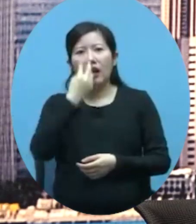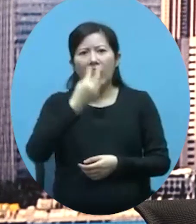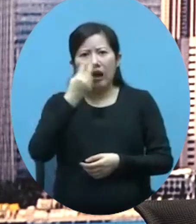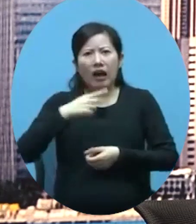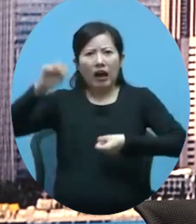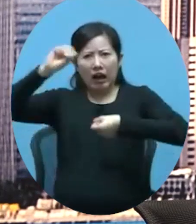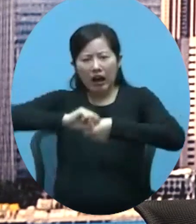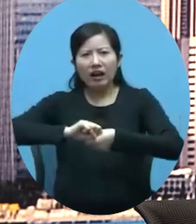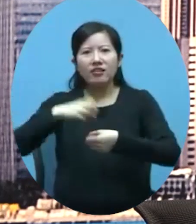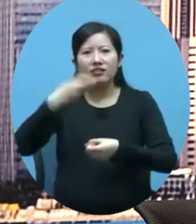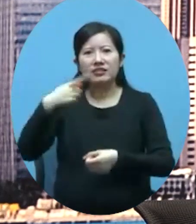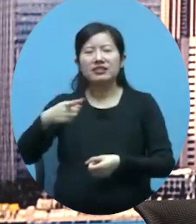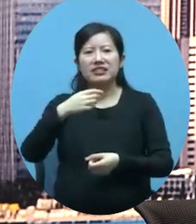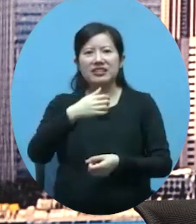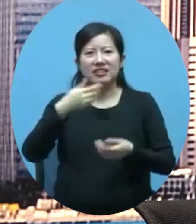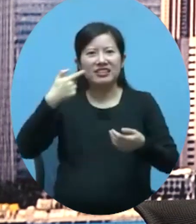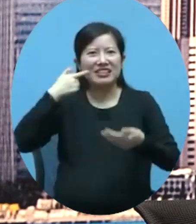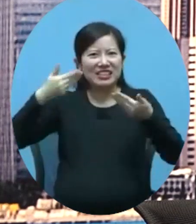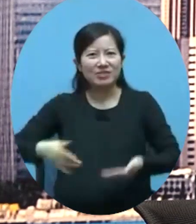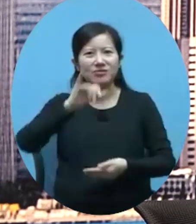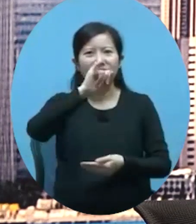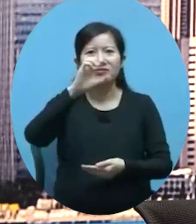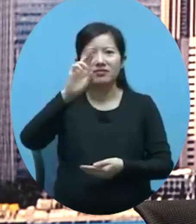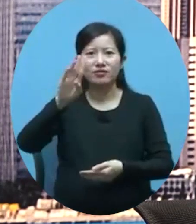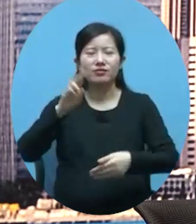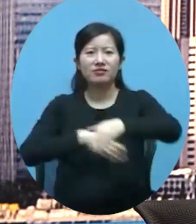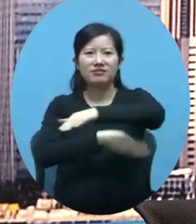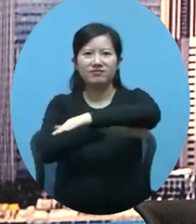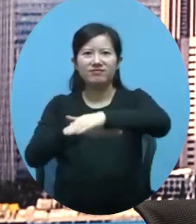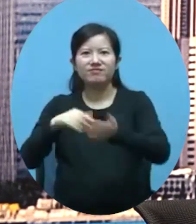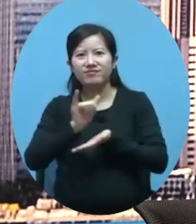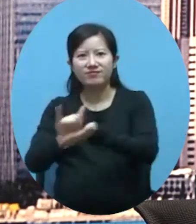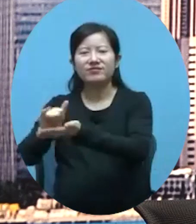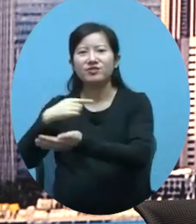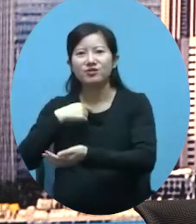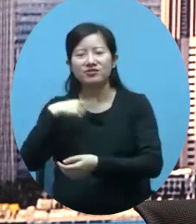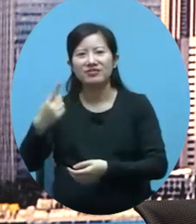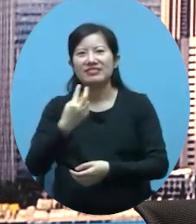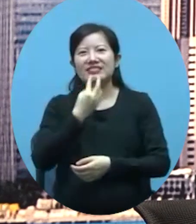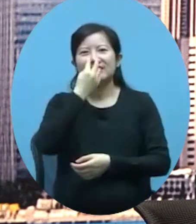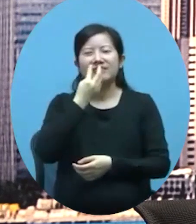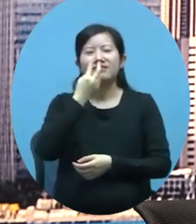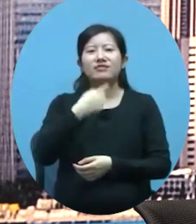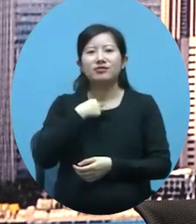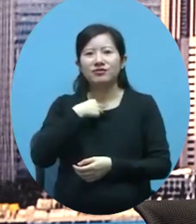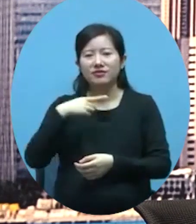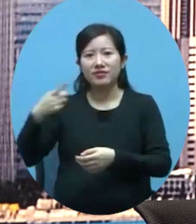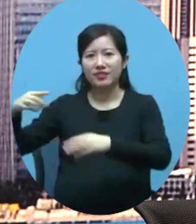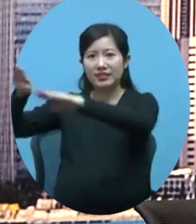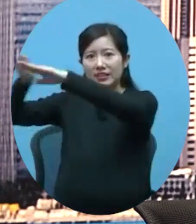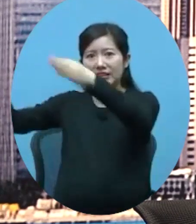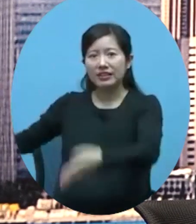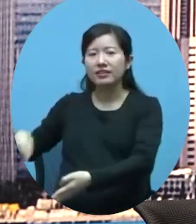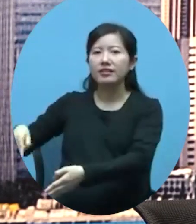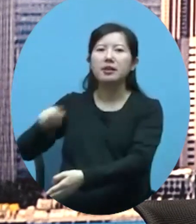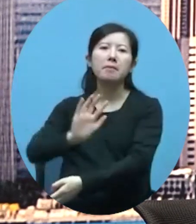就进了深切治疗部暂时需要一些高氧的治疗未需要呼吸器的帮